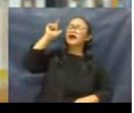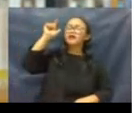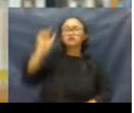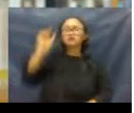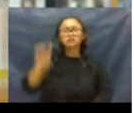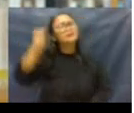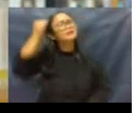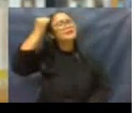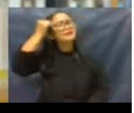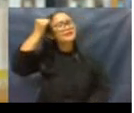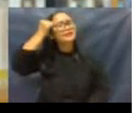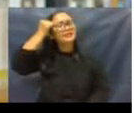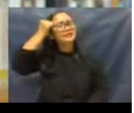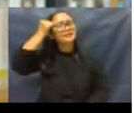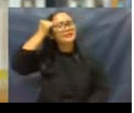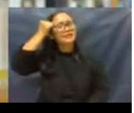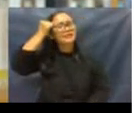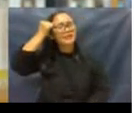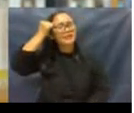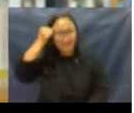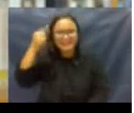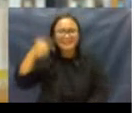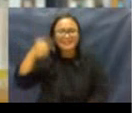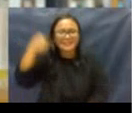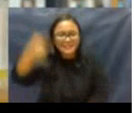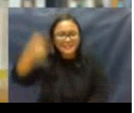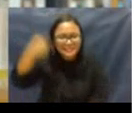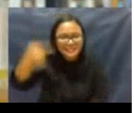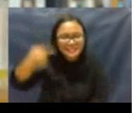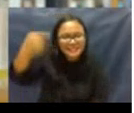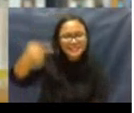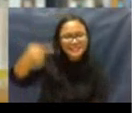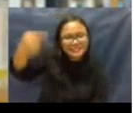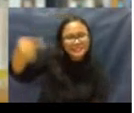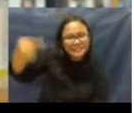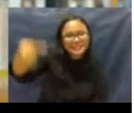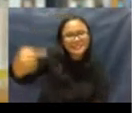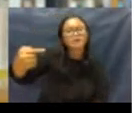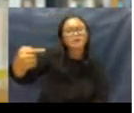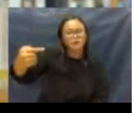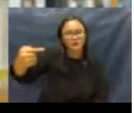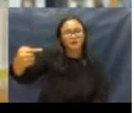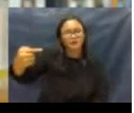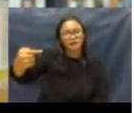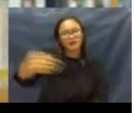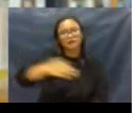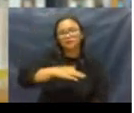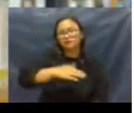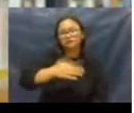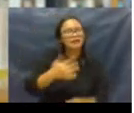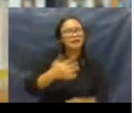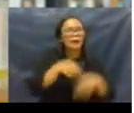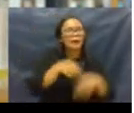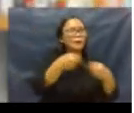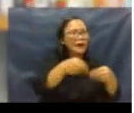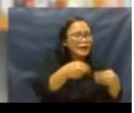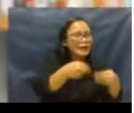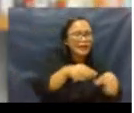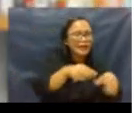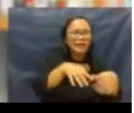Saya jadi berpikir sesering mungkin, setiap hari, di setiap topik dan mata